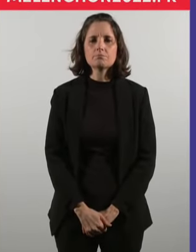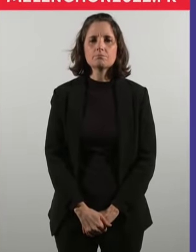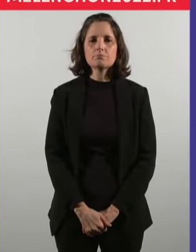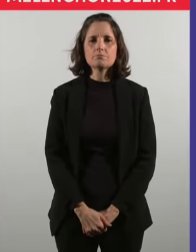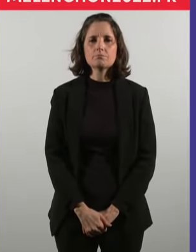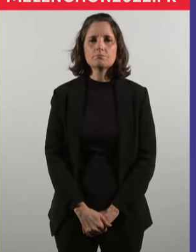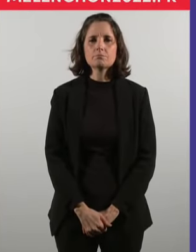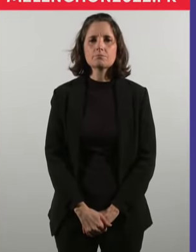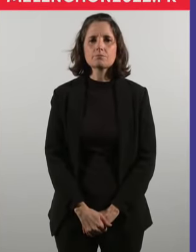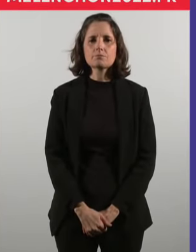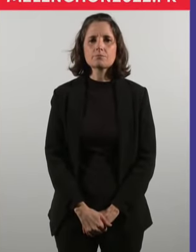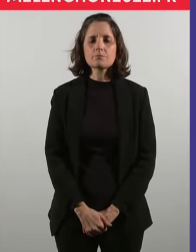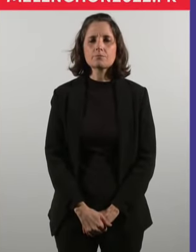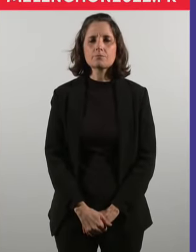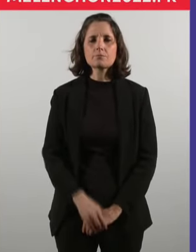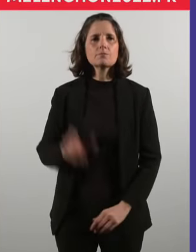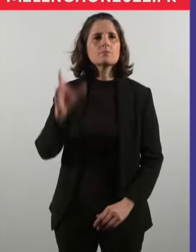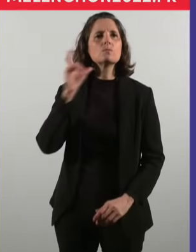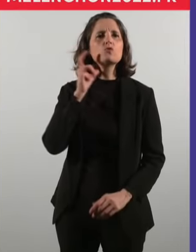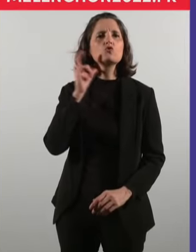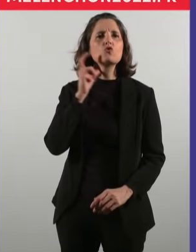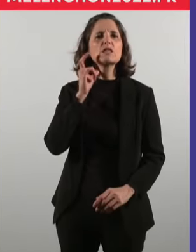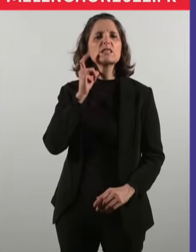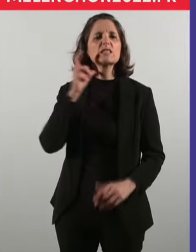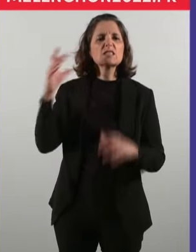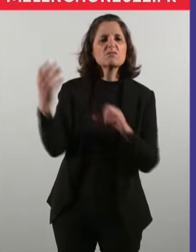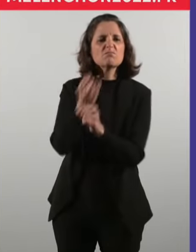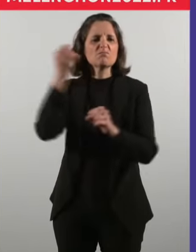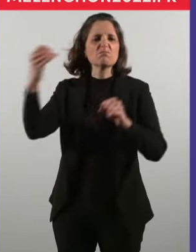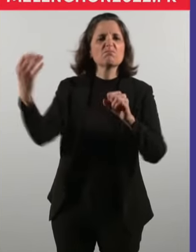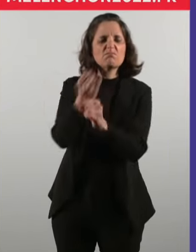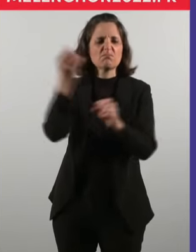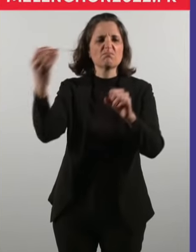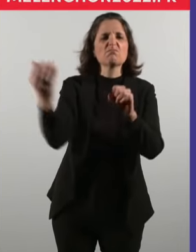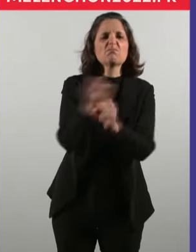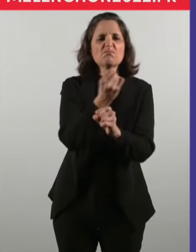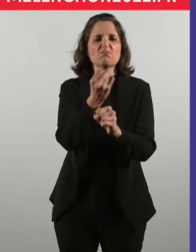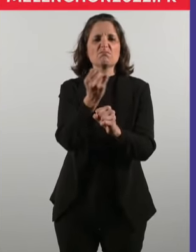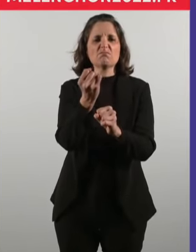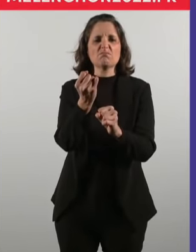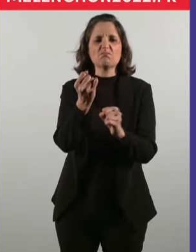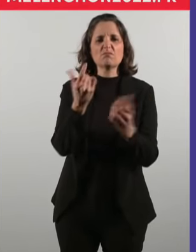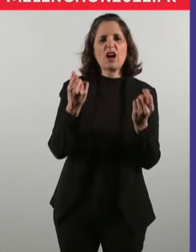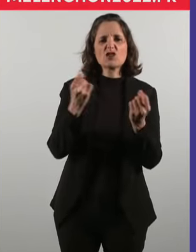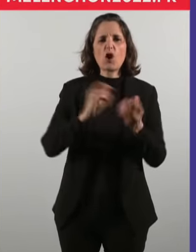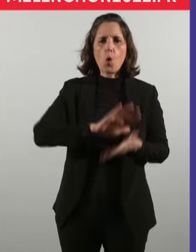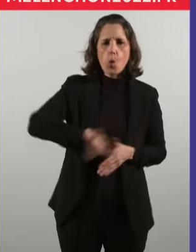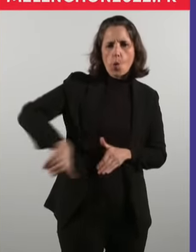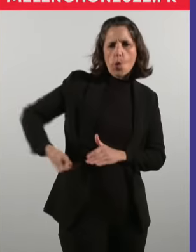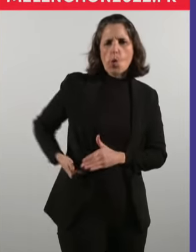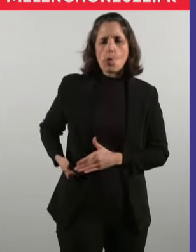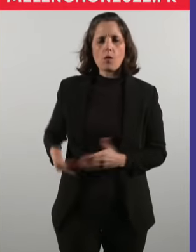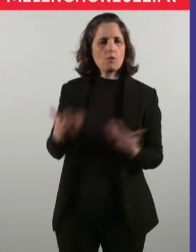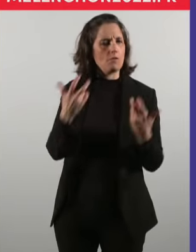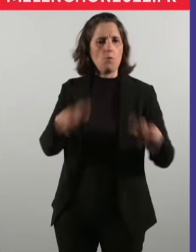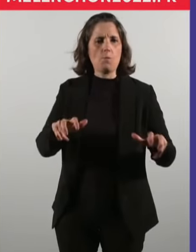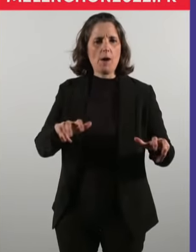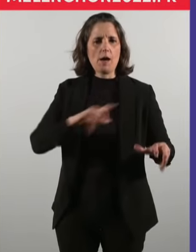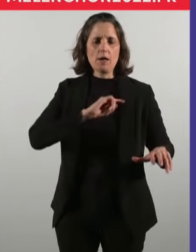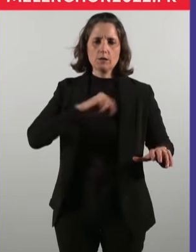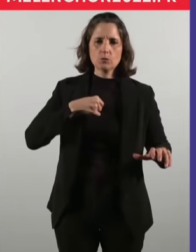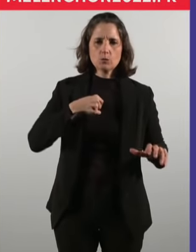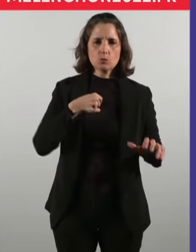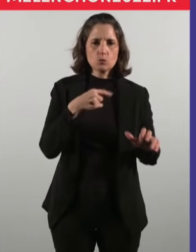Nous ne voulons pas que la bourgeoisie emporte, comme en une banqueroute frauduleuse, notre trésor, le trésor du